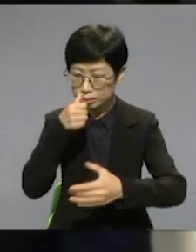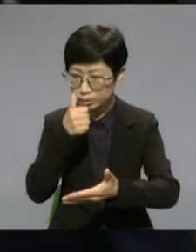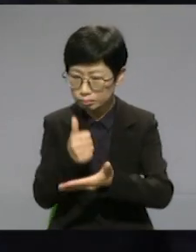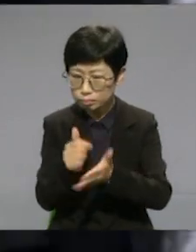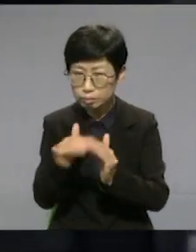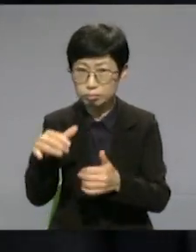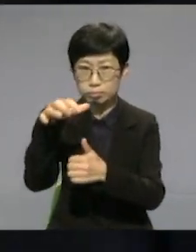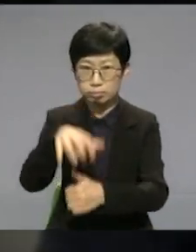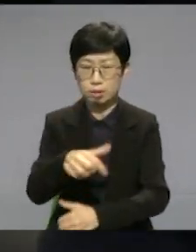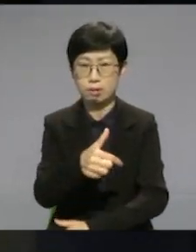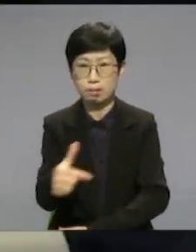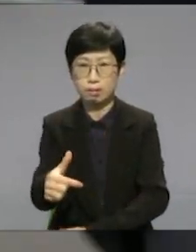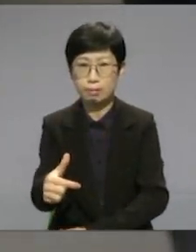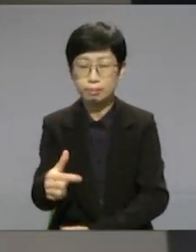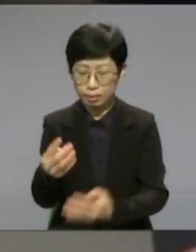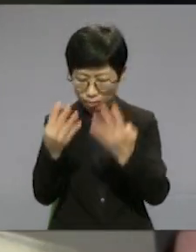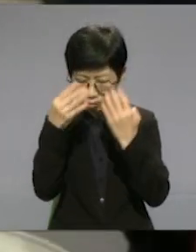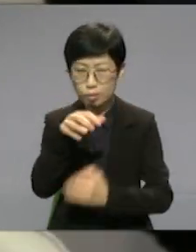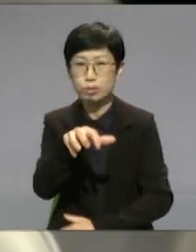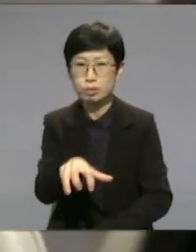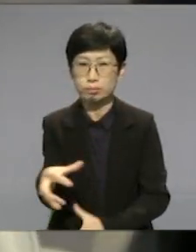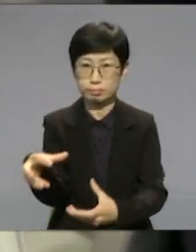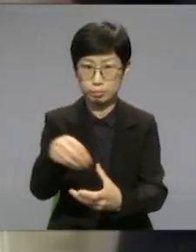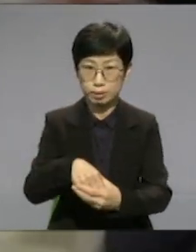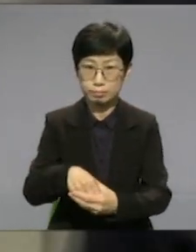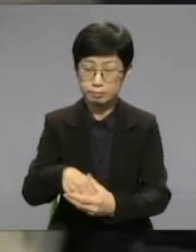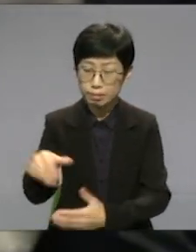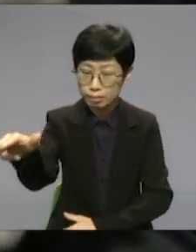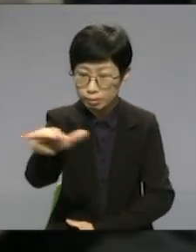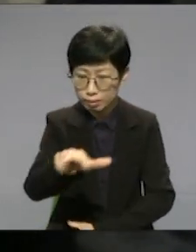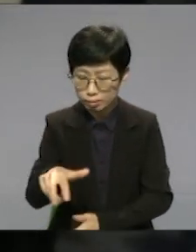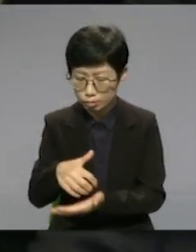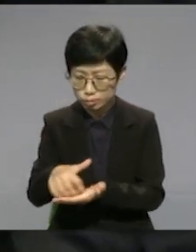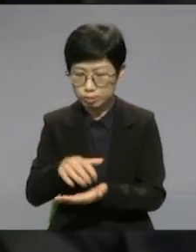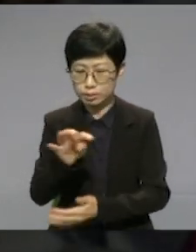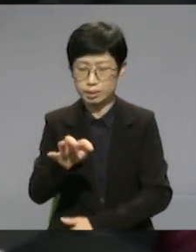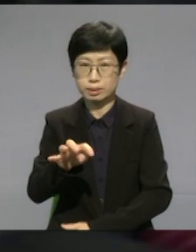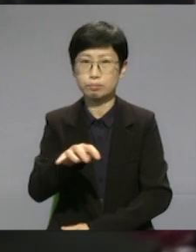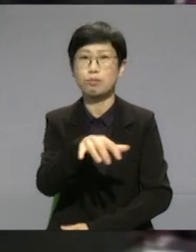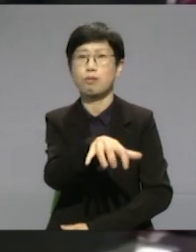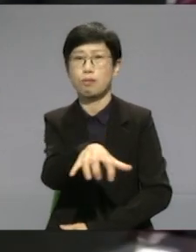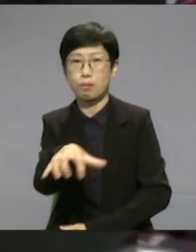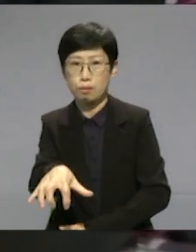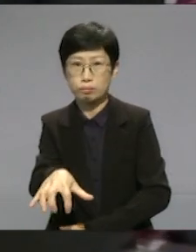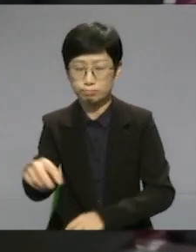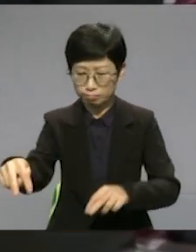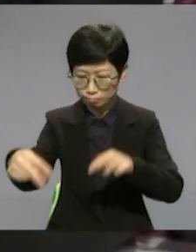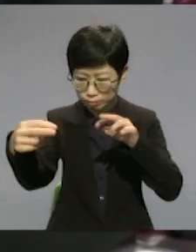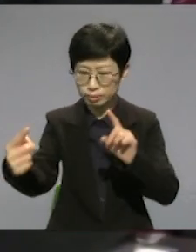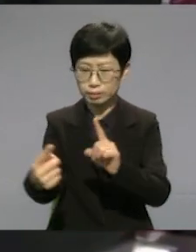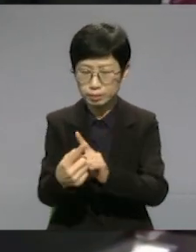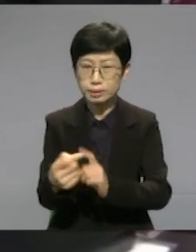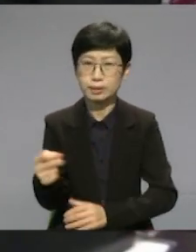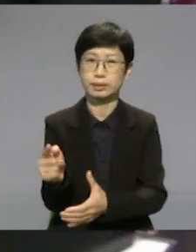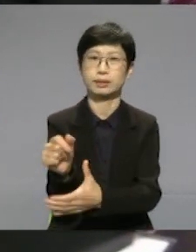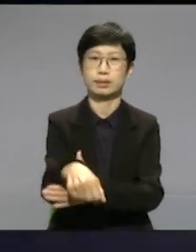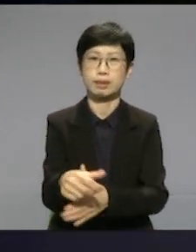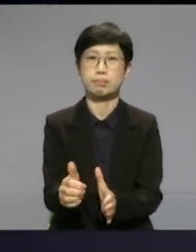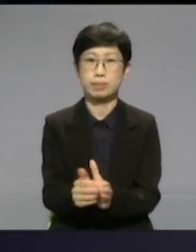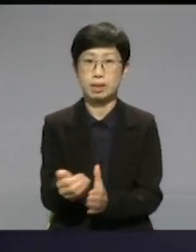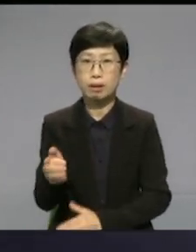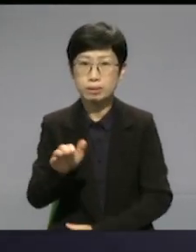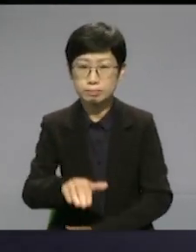대거 수감된 양곤 인세인 교도소를 비롯해 전국 40개 교도소에서 면회를 재개했습니다.